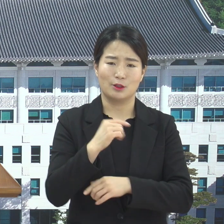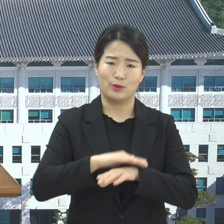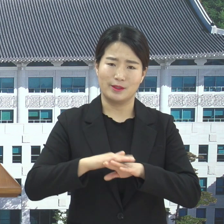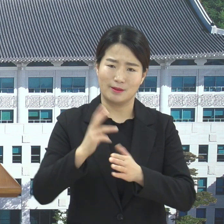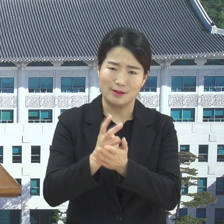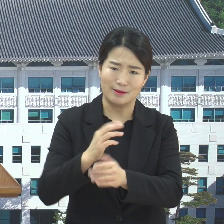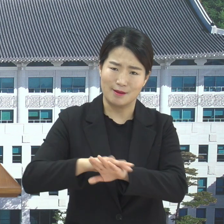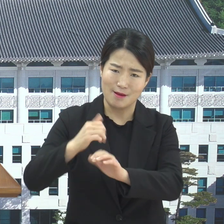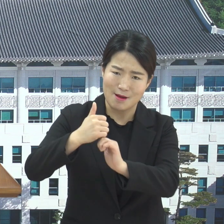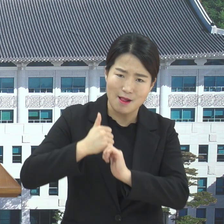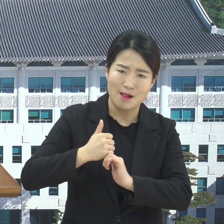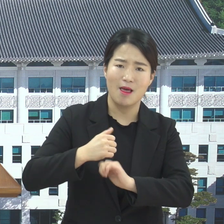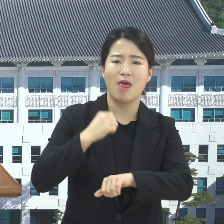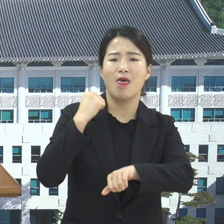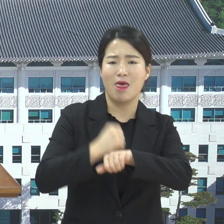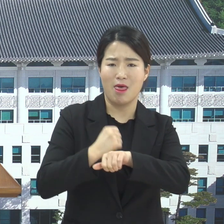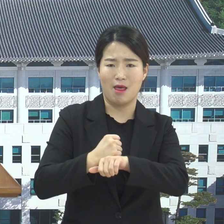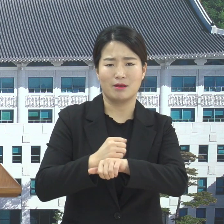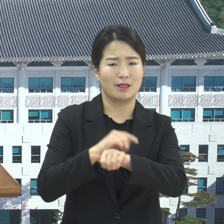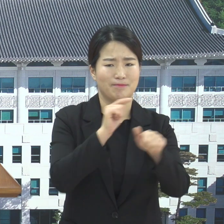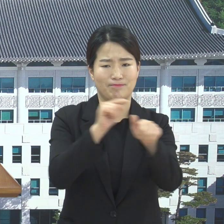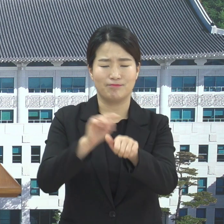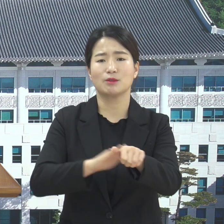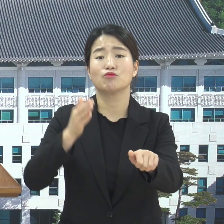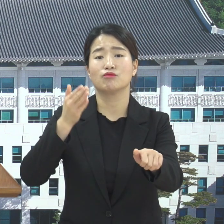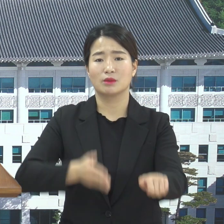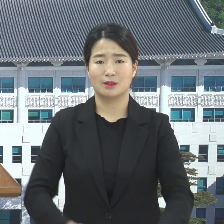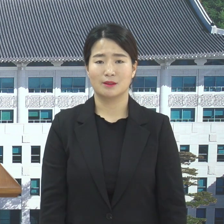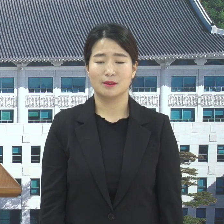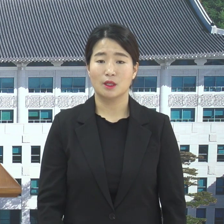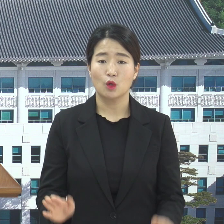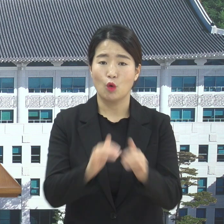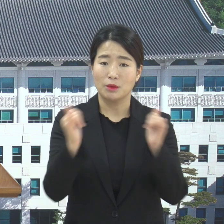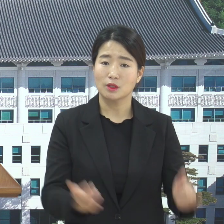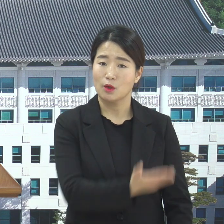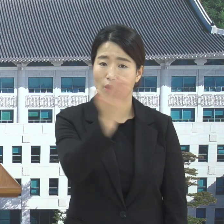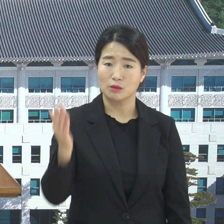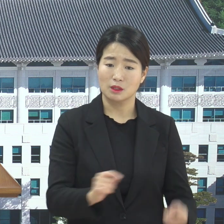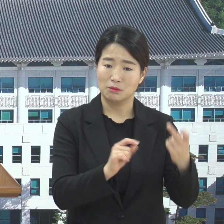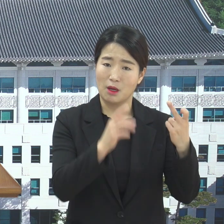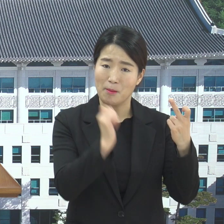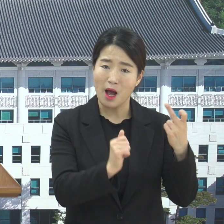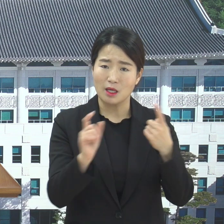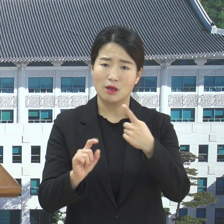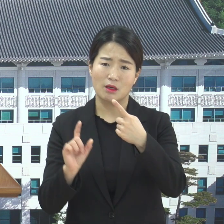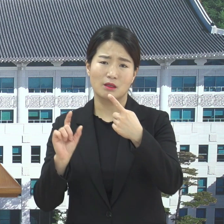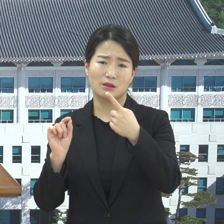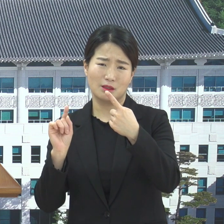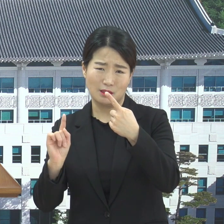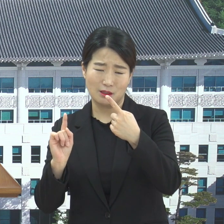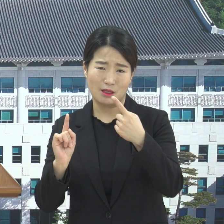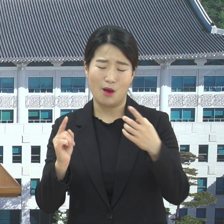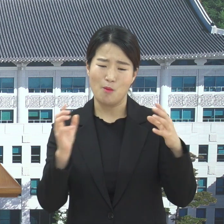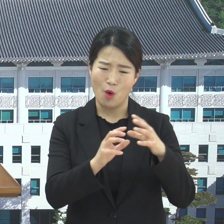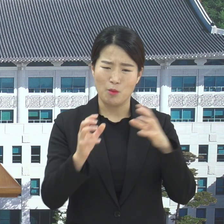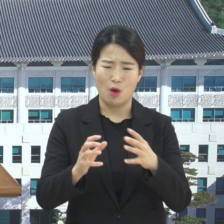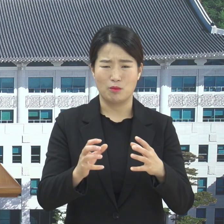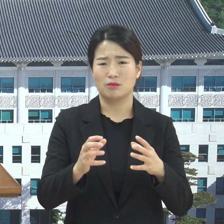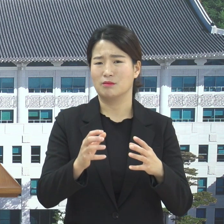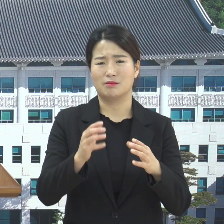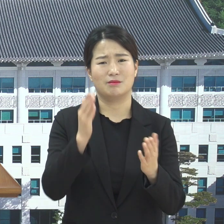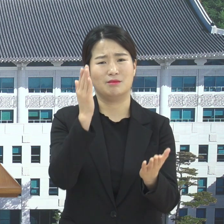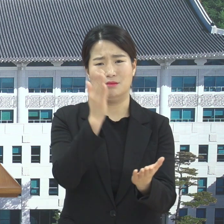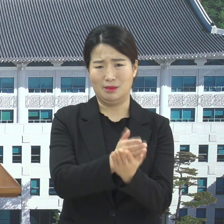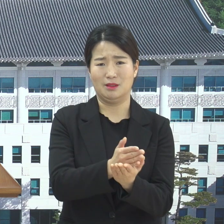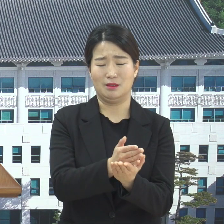지키도록 각별히 지원해 주시기 바랍니다. 도민 여러분께서는 연말 연시 각종 모임과 집회를 취소하고